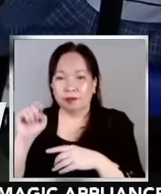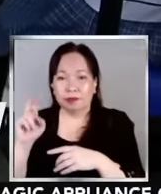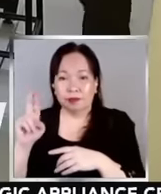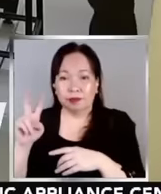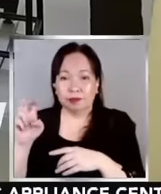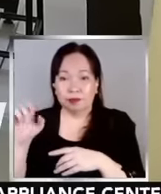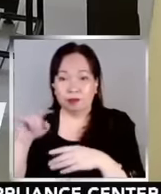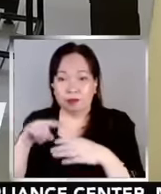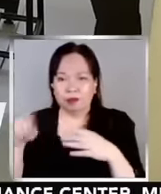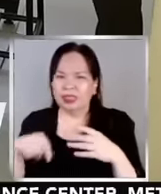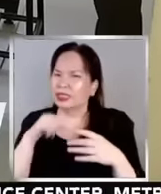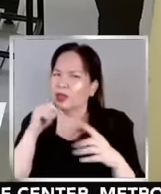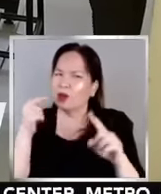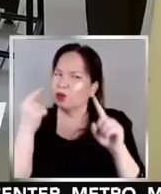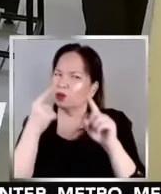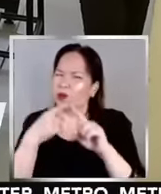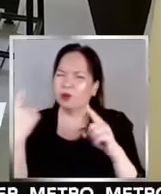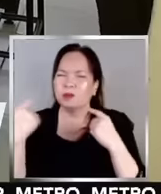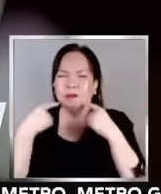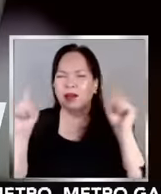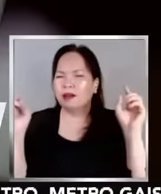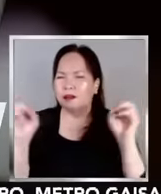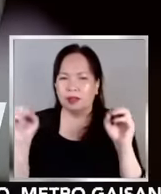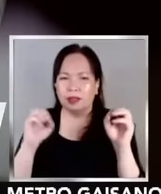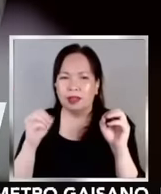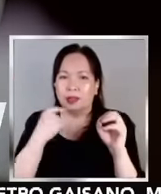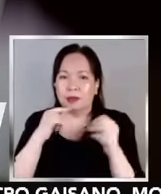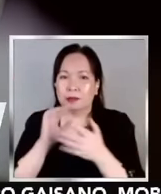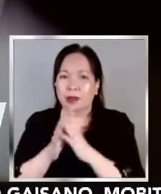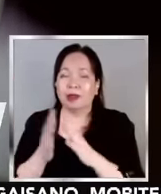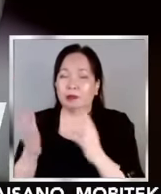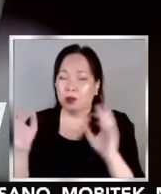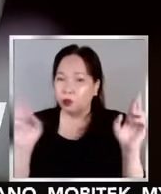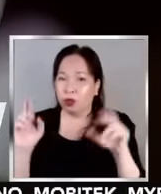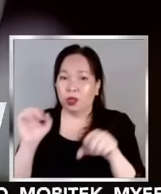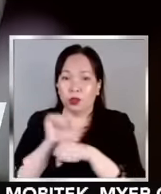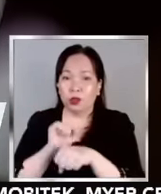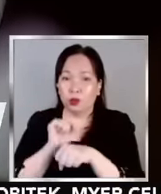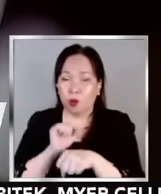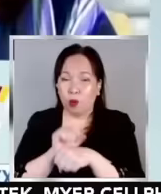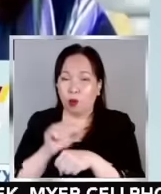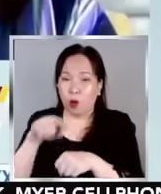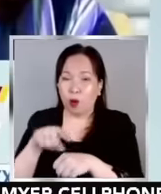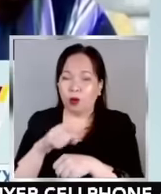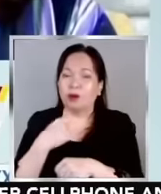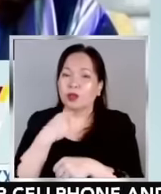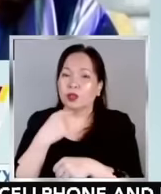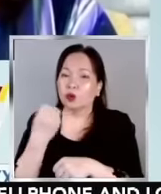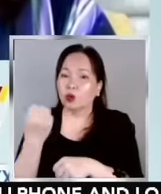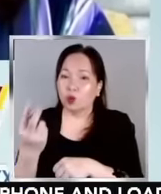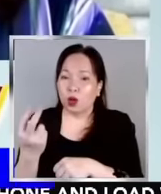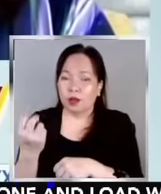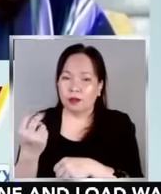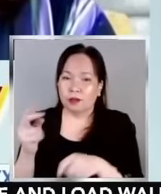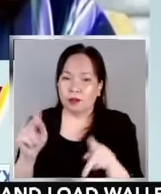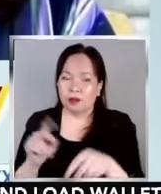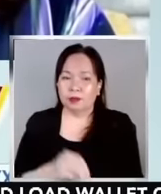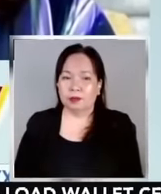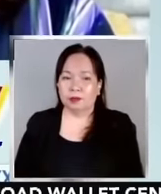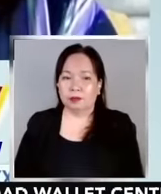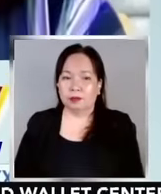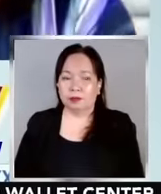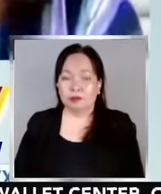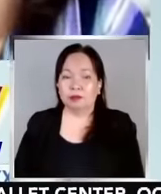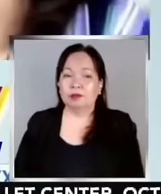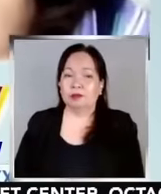ang layunin ng k212 na maging employable o mabigyan ng trabaho ang Grade 12 graduates mas gusto ng mga